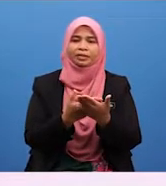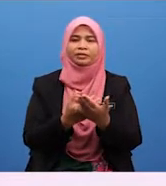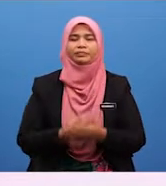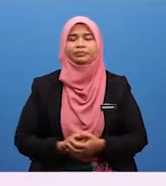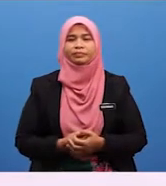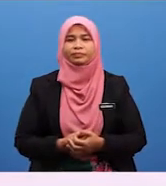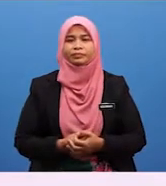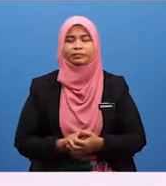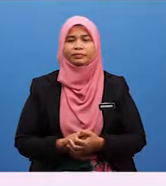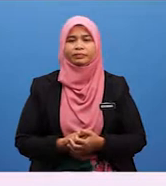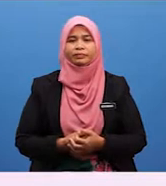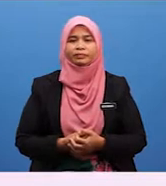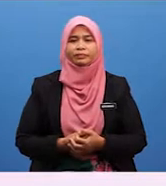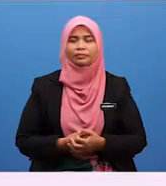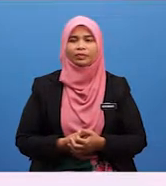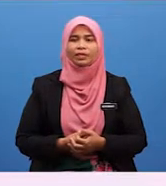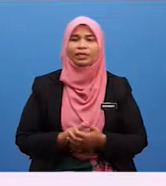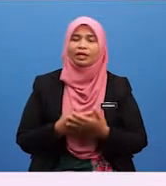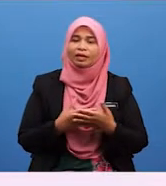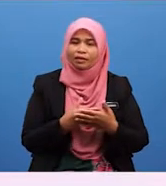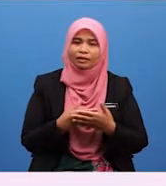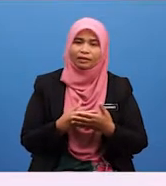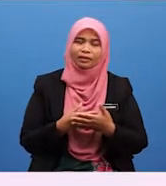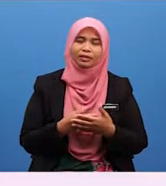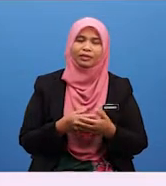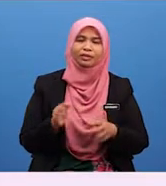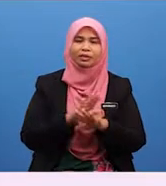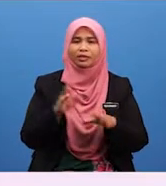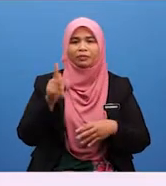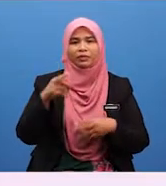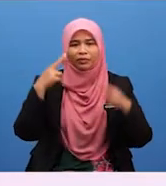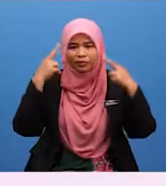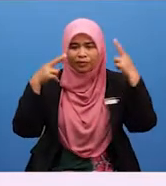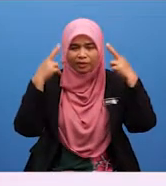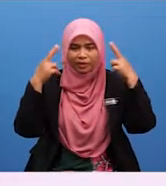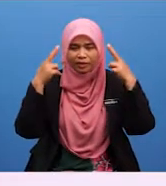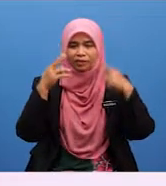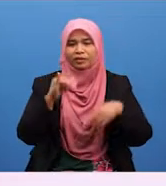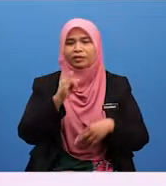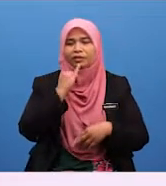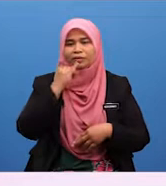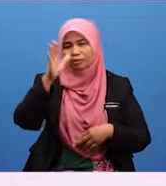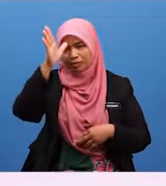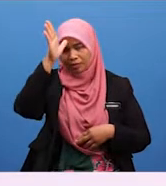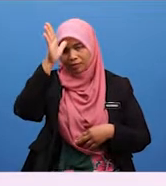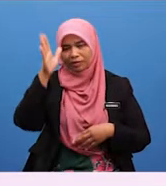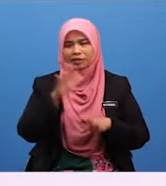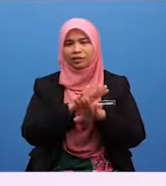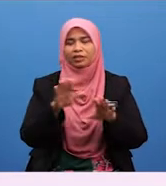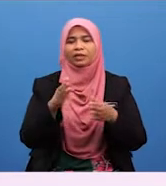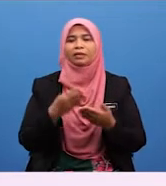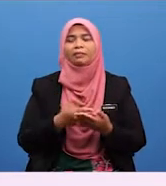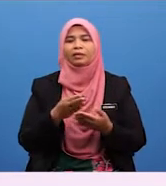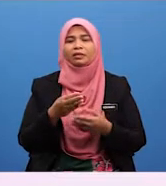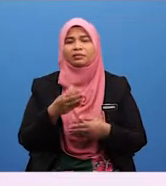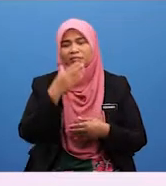rumah atau di sekolah. Anak-anak pula tidak perlu risau. Ibu bapa tidak